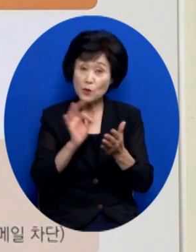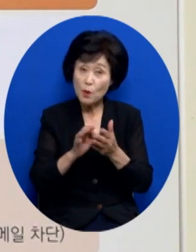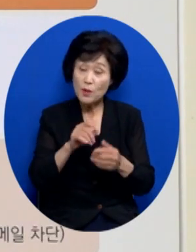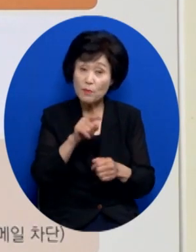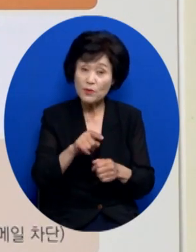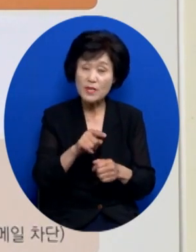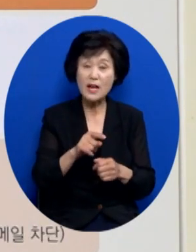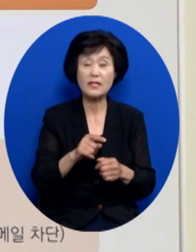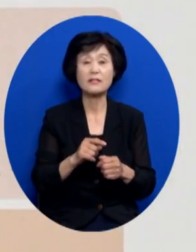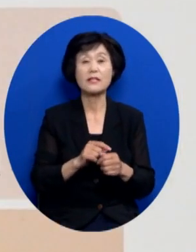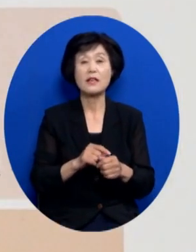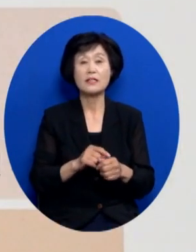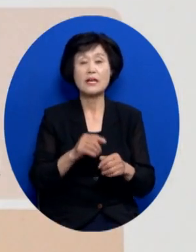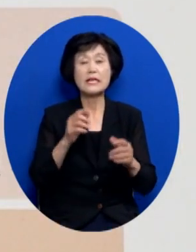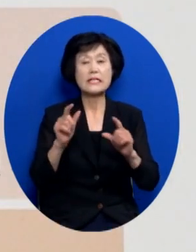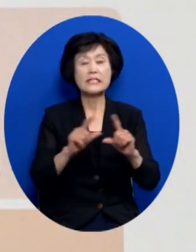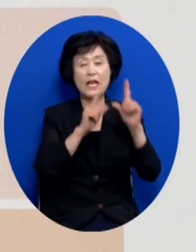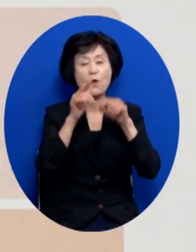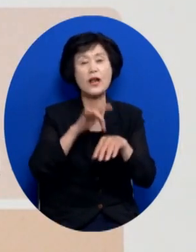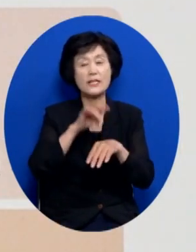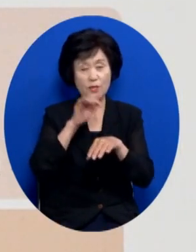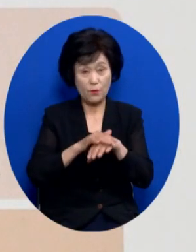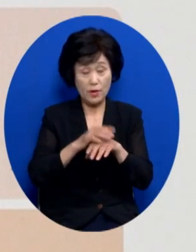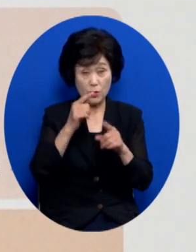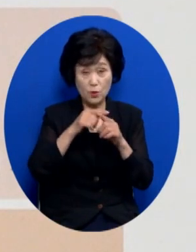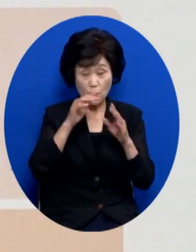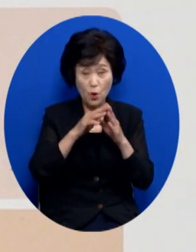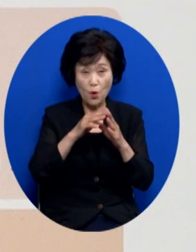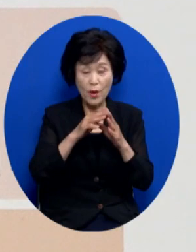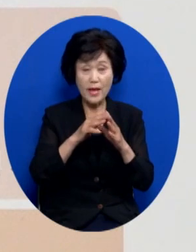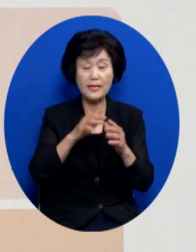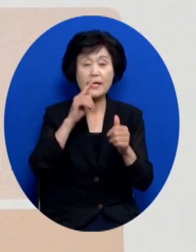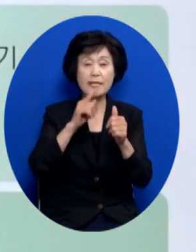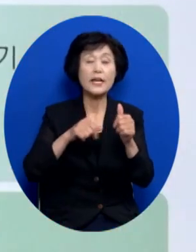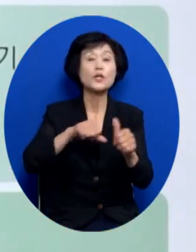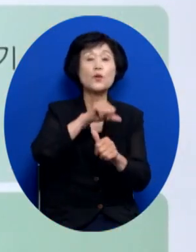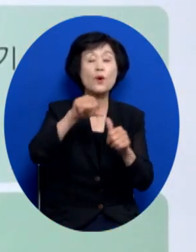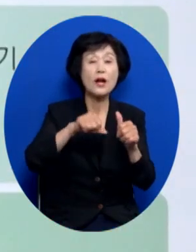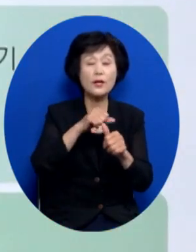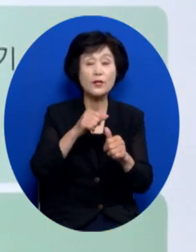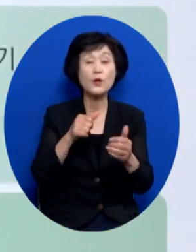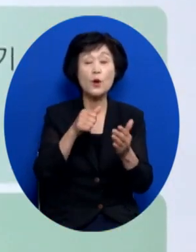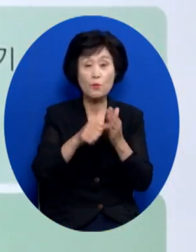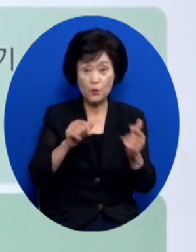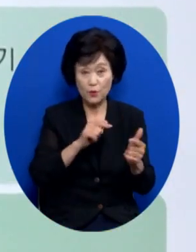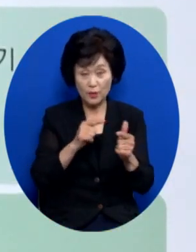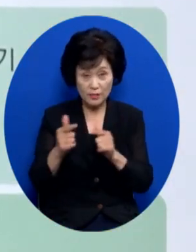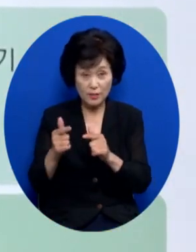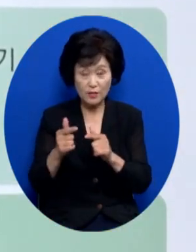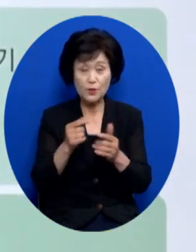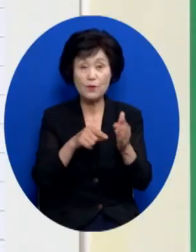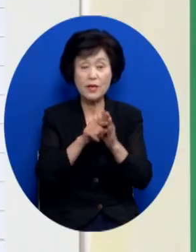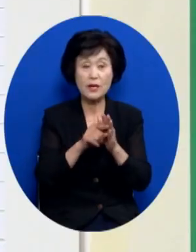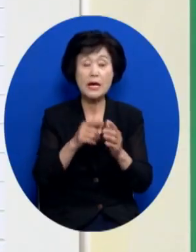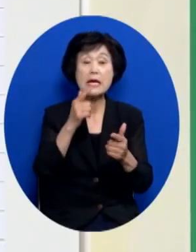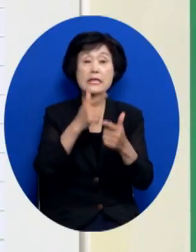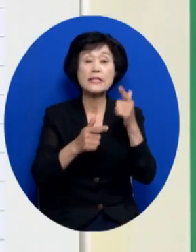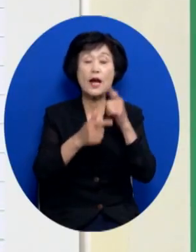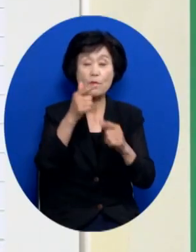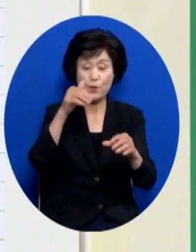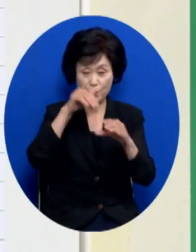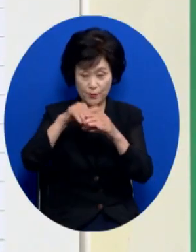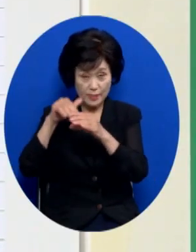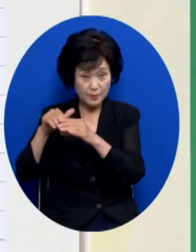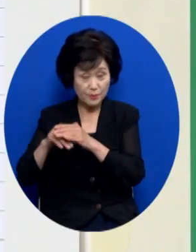생활 습관 실천입니다. 교회는 친환경 제품 사용과 공간에 나무와 정원을 가꾸고